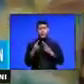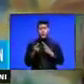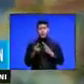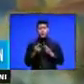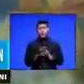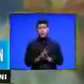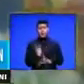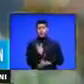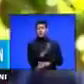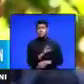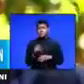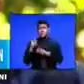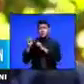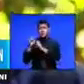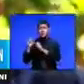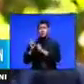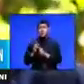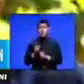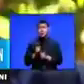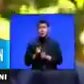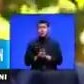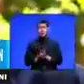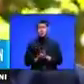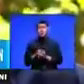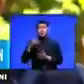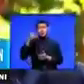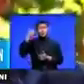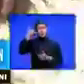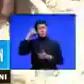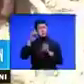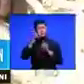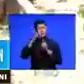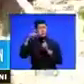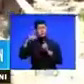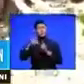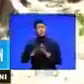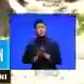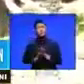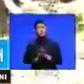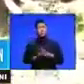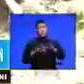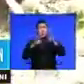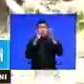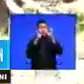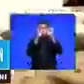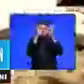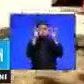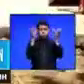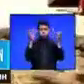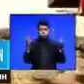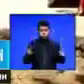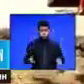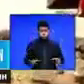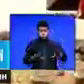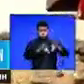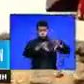korban sebelum Idul Fitri lantaran terkendala sinyal telepon. Sejumlah karangan bunga tampak berjajar di rumah almarhum, termasuk